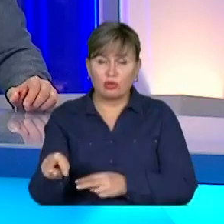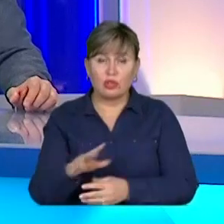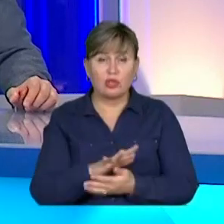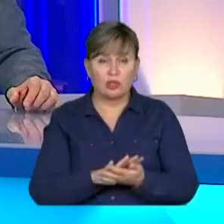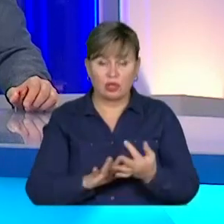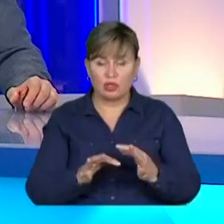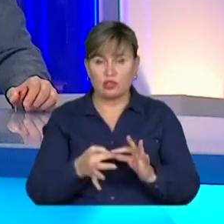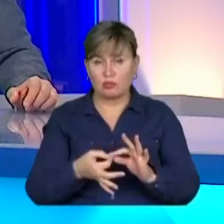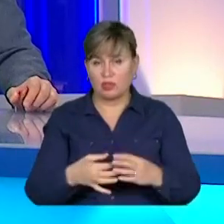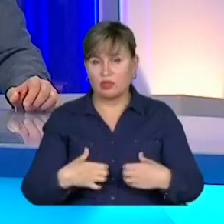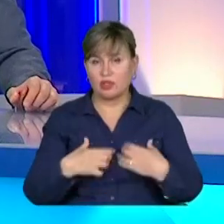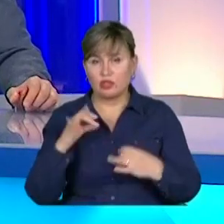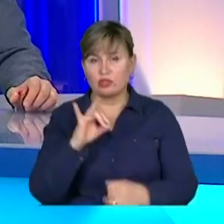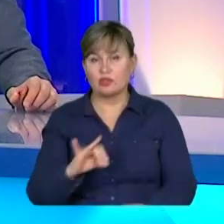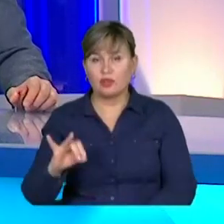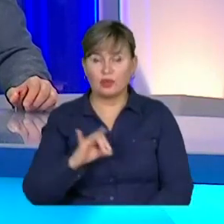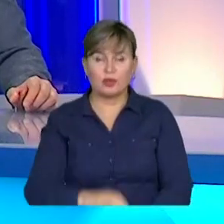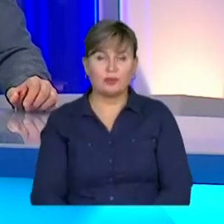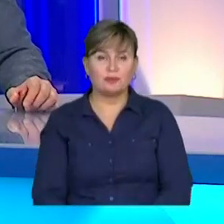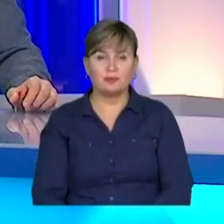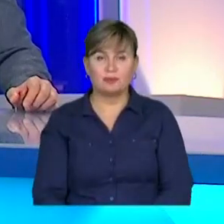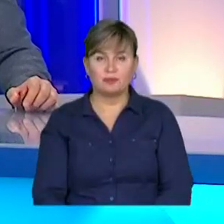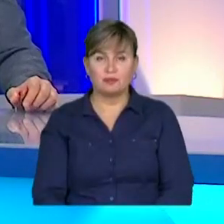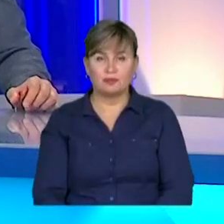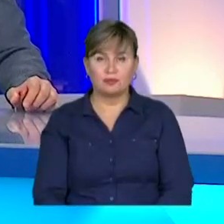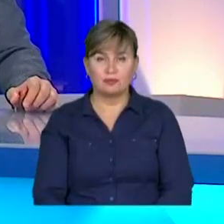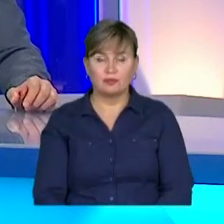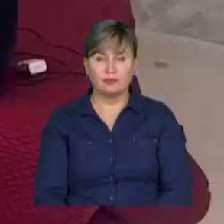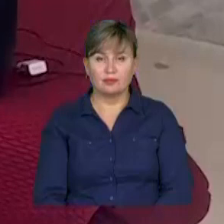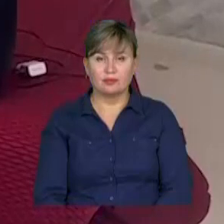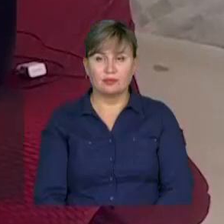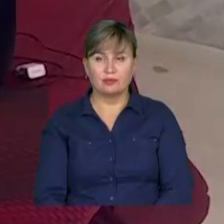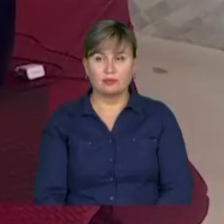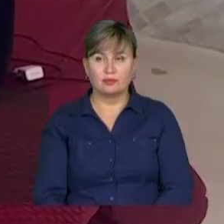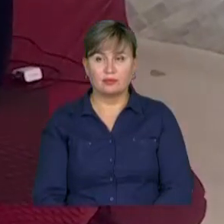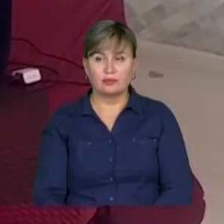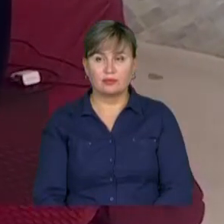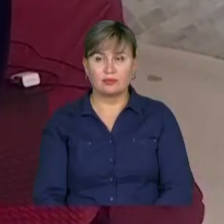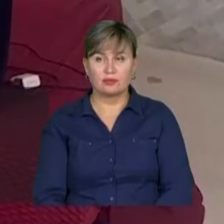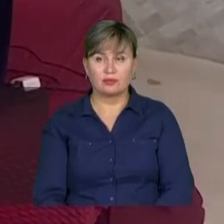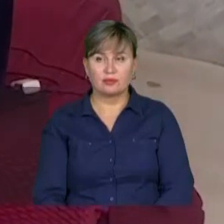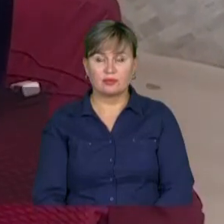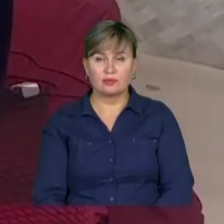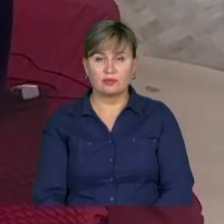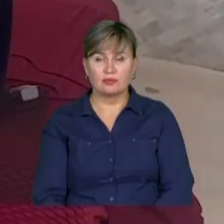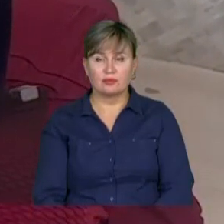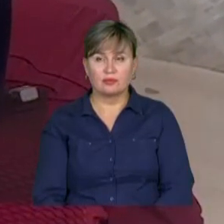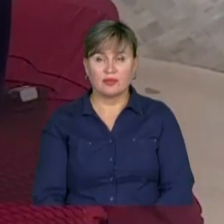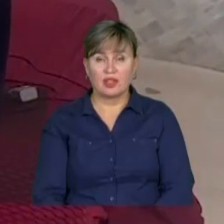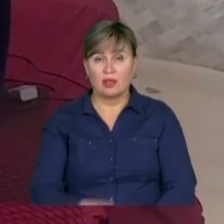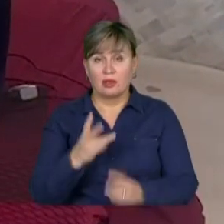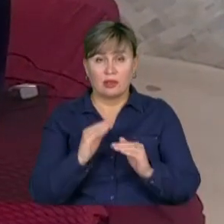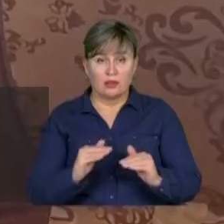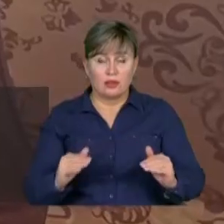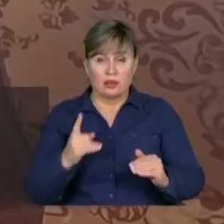Подробности жуткой истории расскажет Аяулым Алтынбекова. Троих детей из